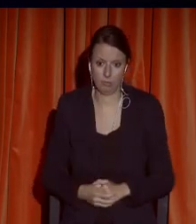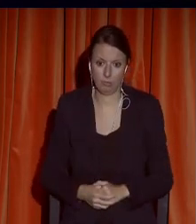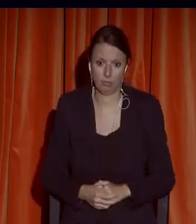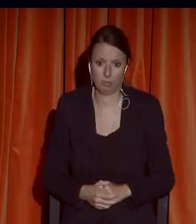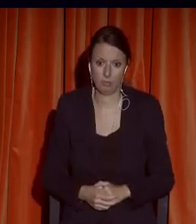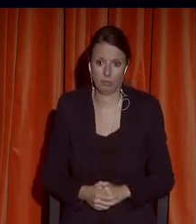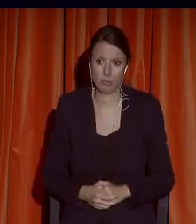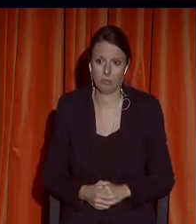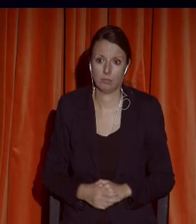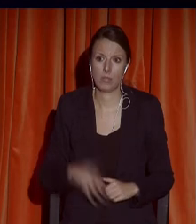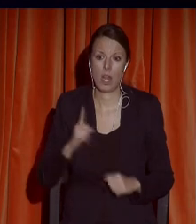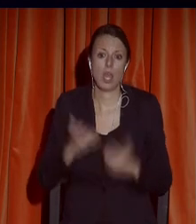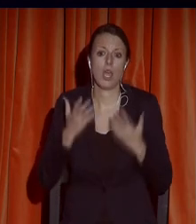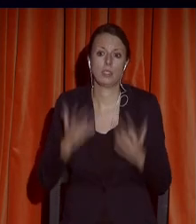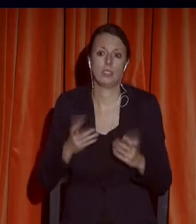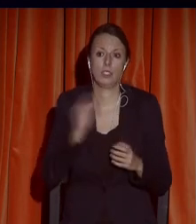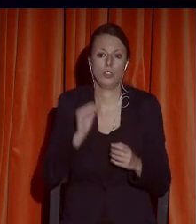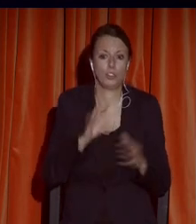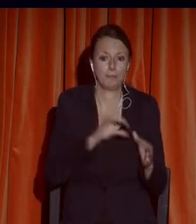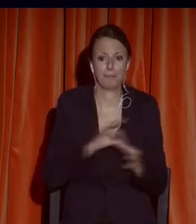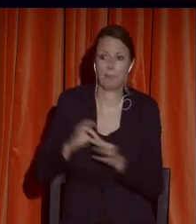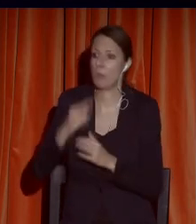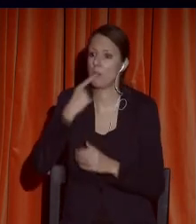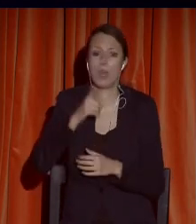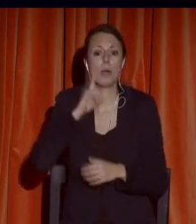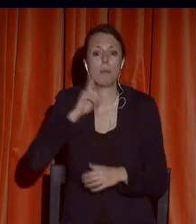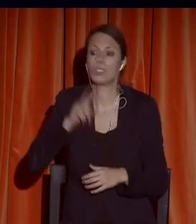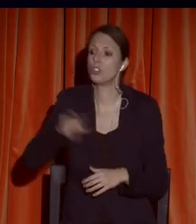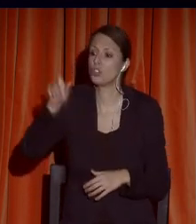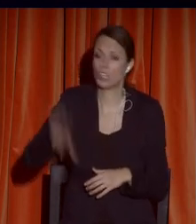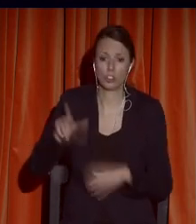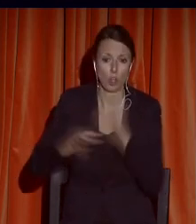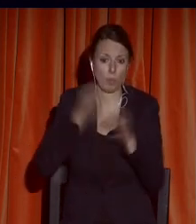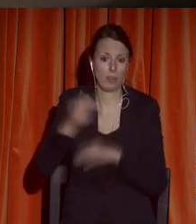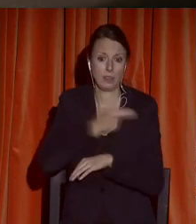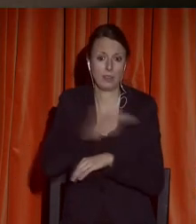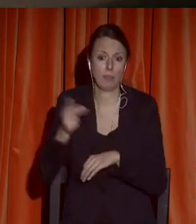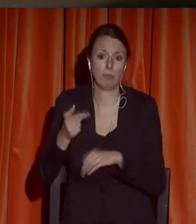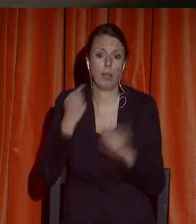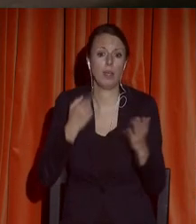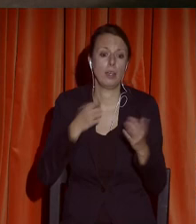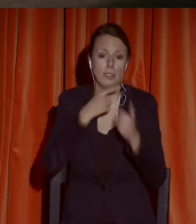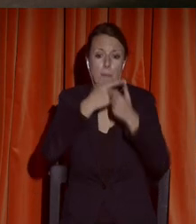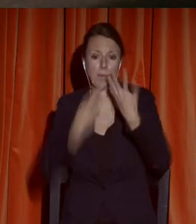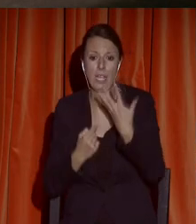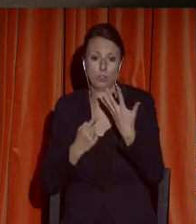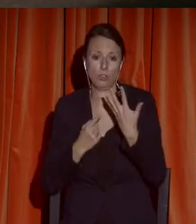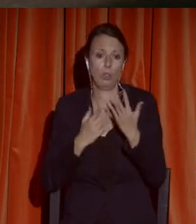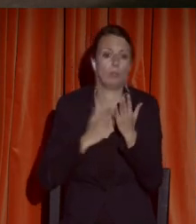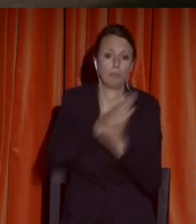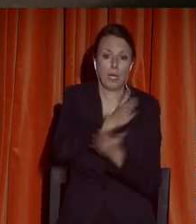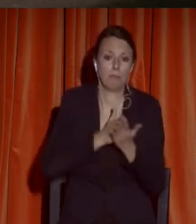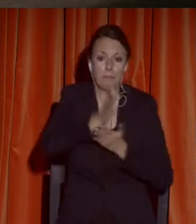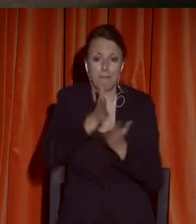Ale ja chciałabym powiedzieć, odnieść się troszeczkę do tego, o czym mówił pan rzecznik, jeżeli chodzi o drogowskazy, bo tutaj wydaje mi się,